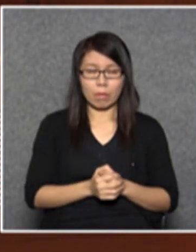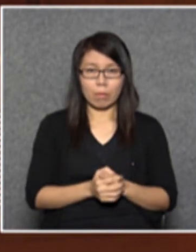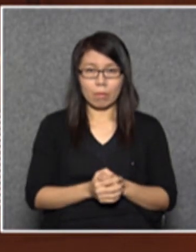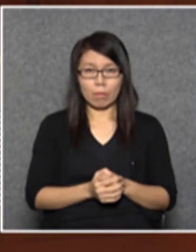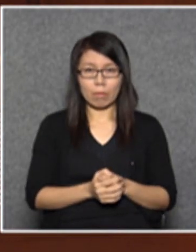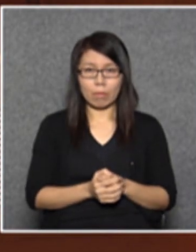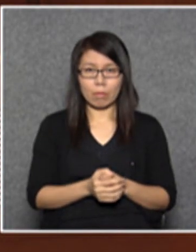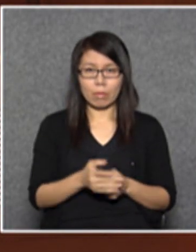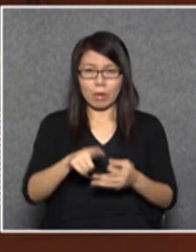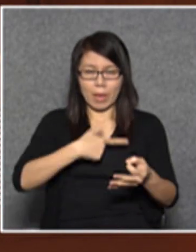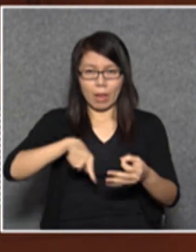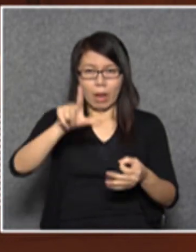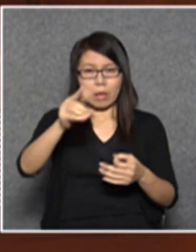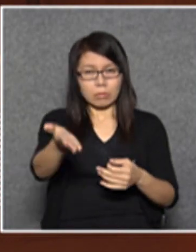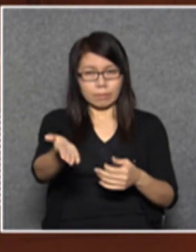李卓人議員，